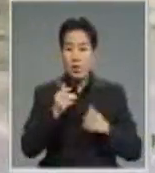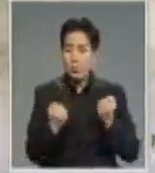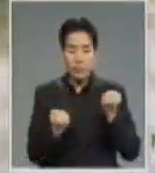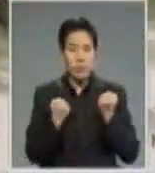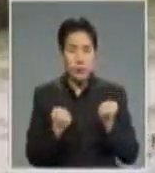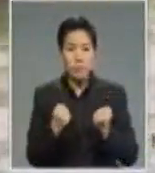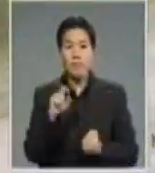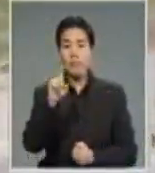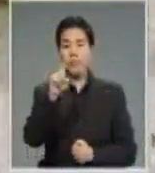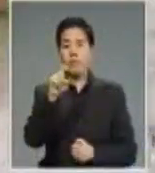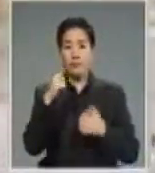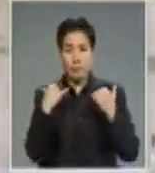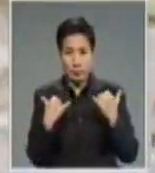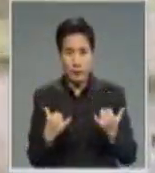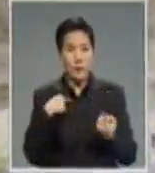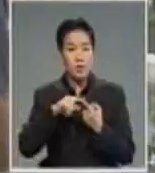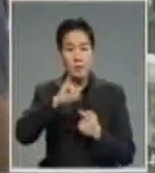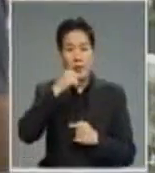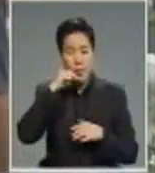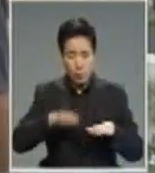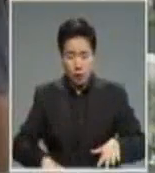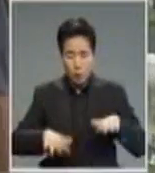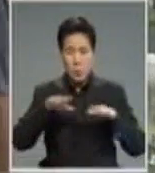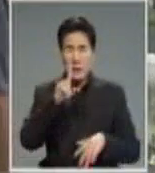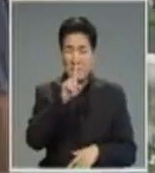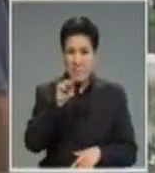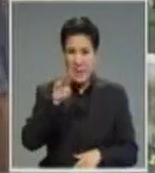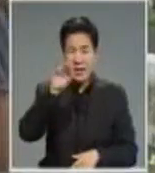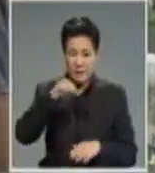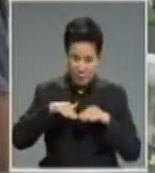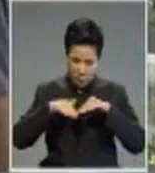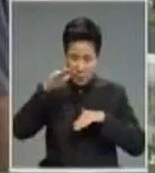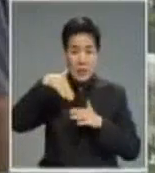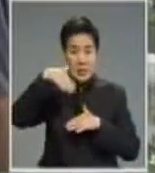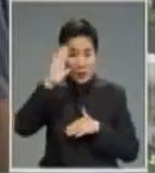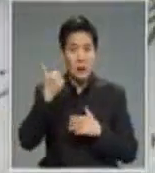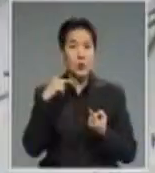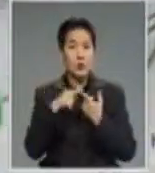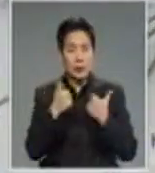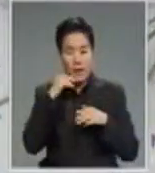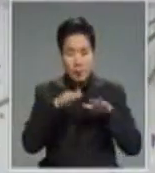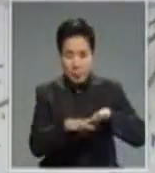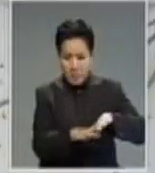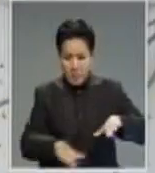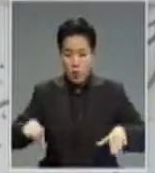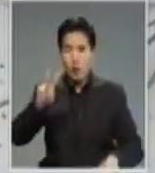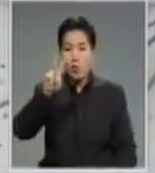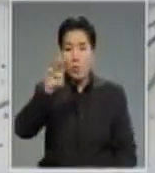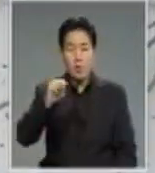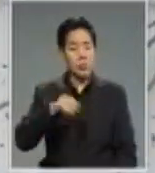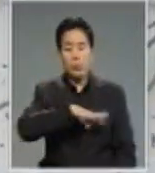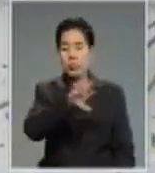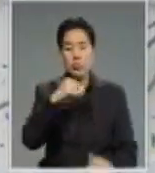ช้รถในการสัญจรไปมาได้บางแห่งนั้นสูงกว่า1เมตร50เซนติเมตรในพื้นที่ลุ่มสูงกว่า2เมตรชาวบ้านถูกตัดข